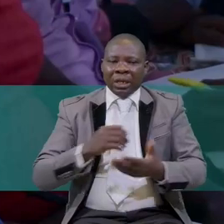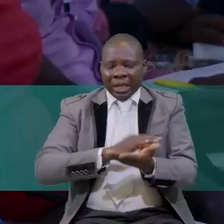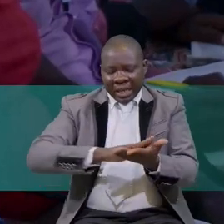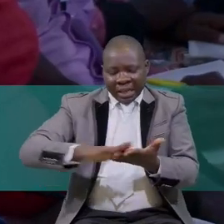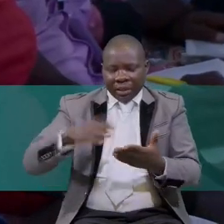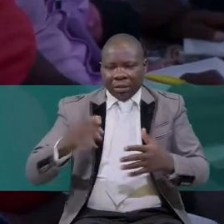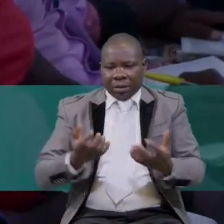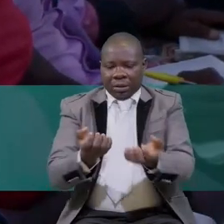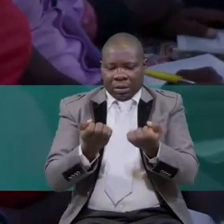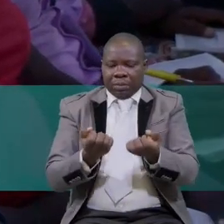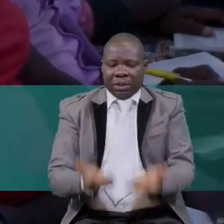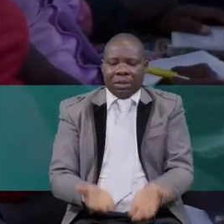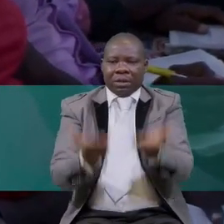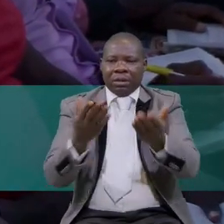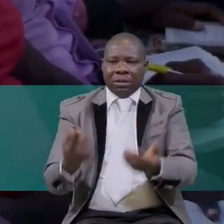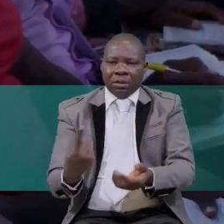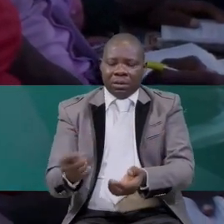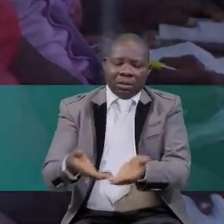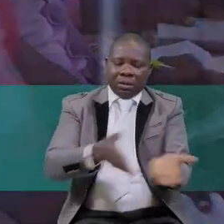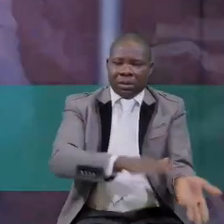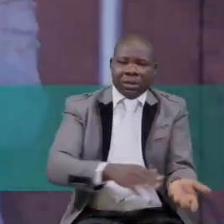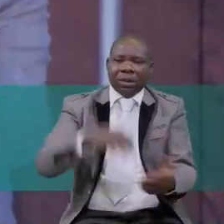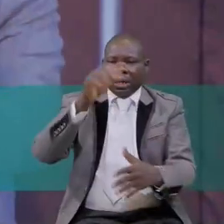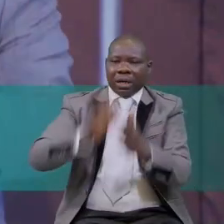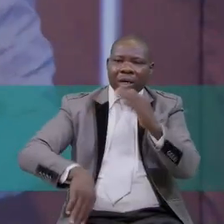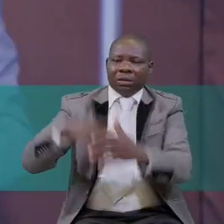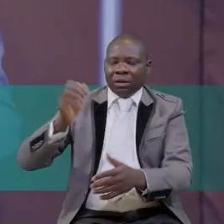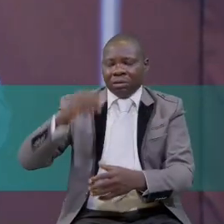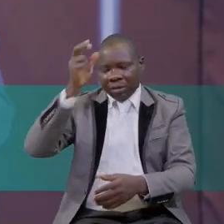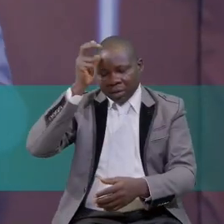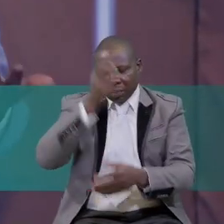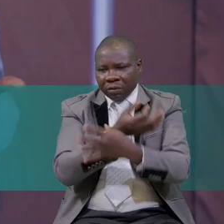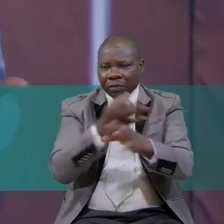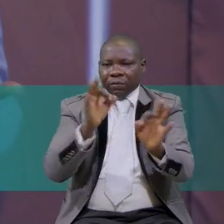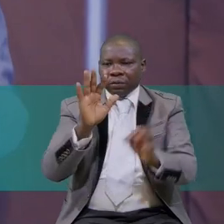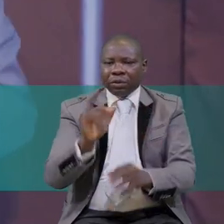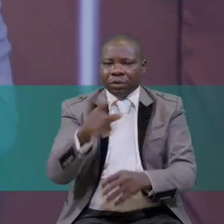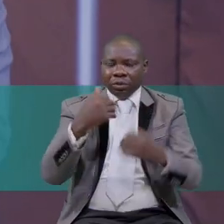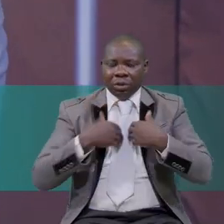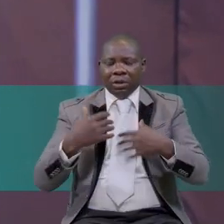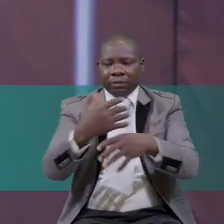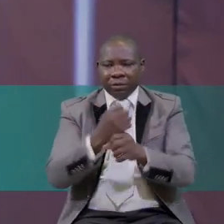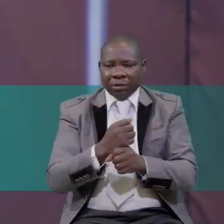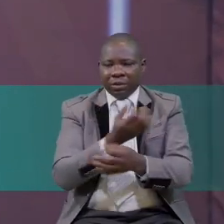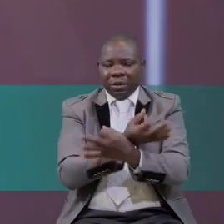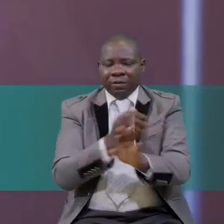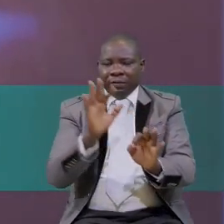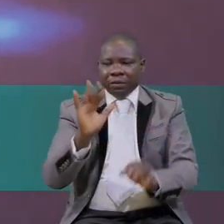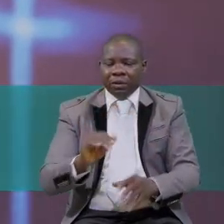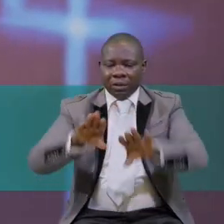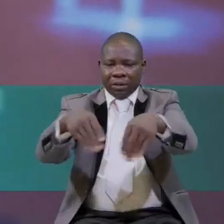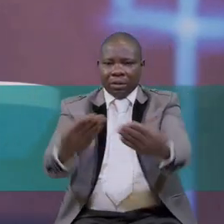lépreux, ressusciter les morts, chasser les démons. Vous avez reçu gratuitement.